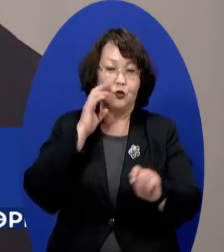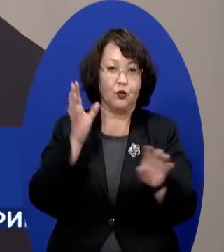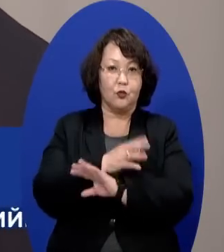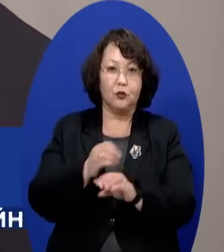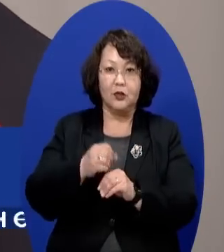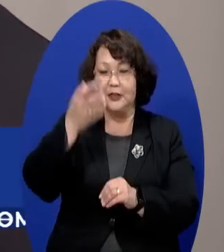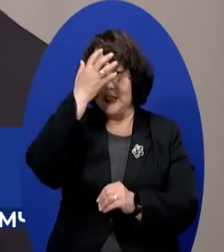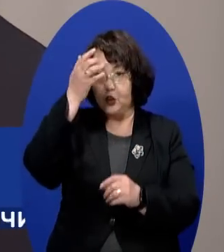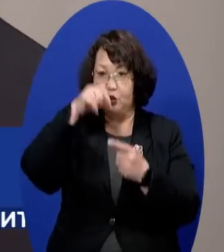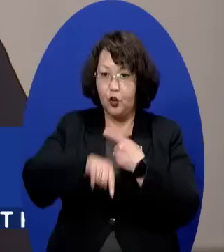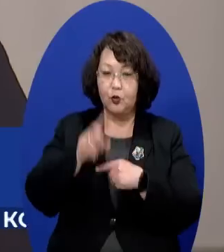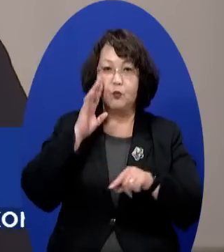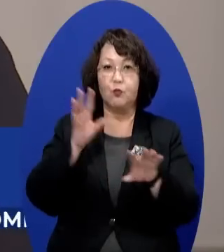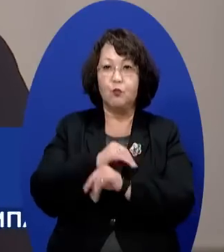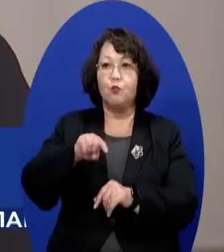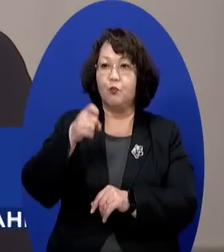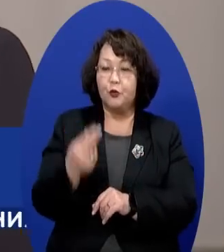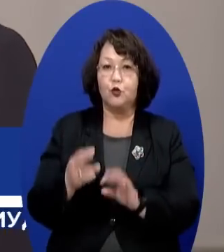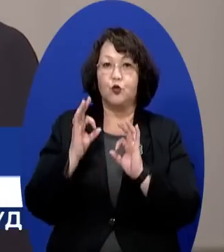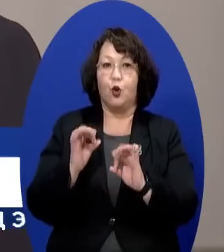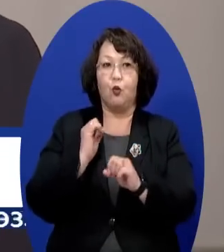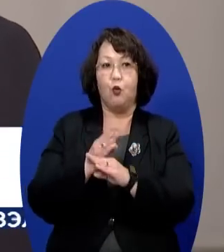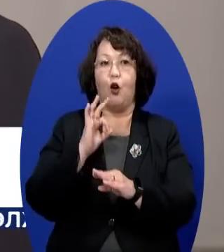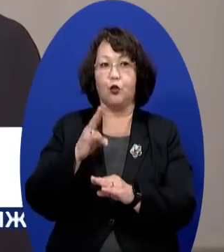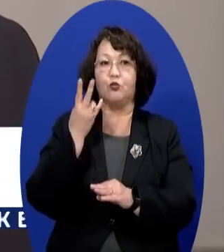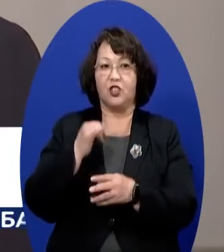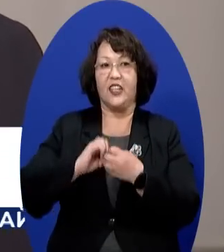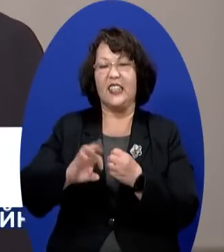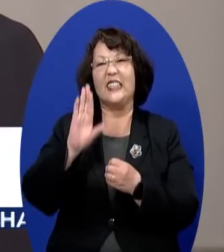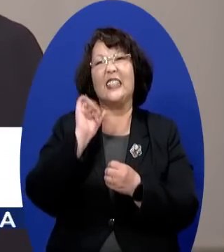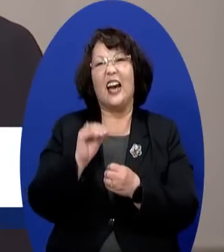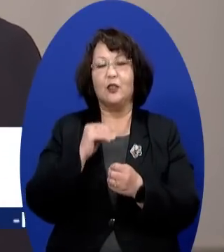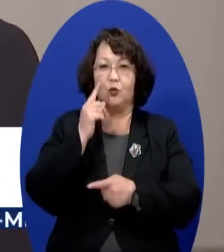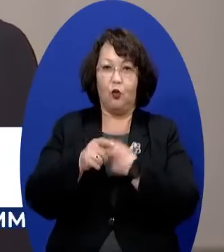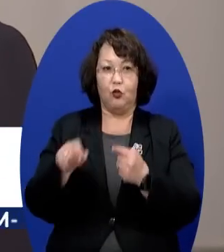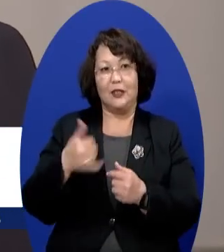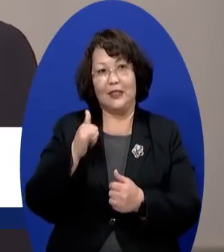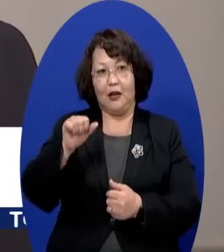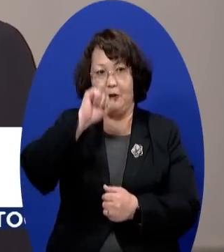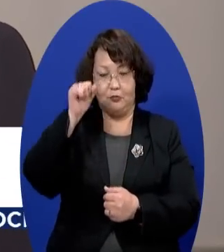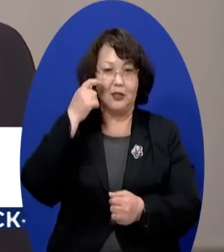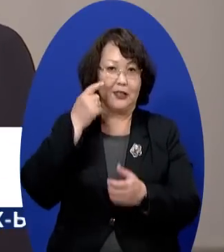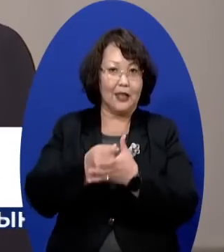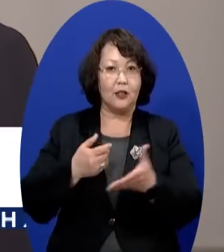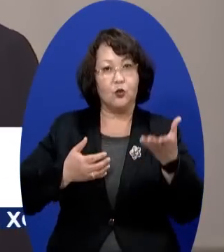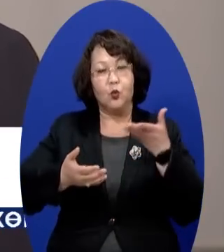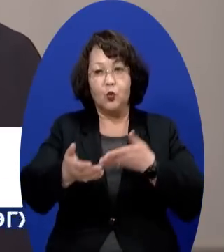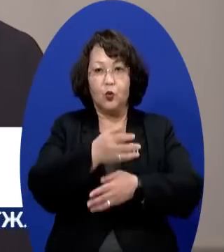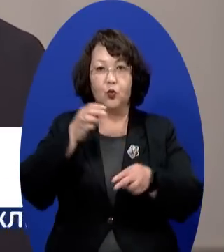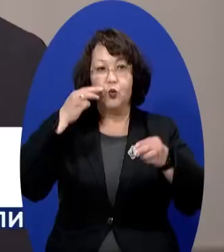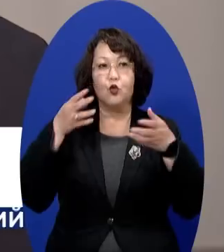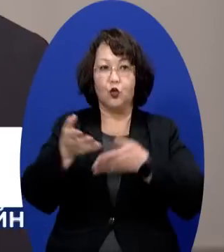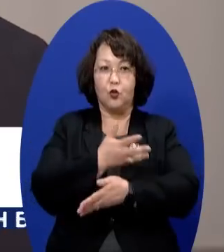нэгж бүтцийг илүү оновчтой болгох өгөгдөл дээр ажиллаж байгаа. Өнөөдөр зарим асуудлаар харилцан туршлага солилцох боломж бүрдэж